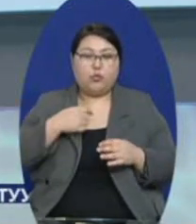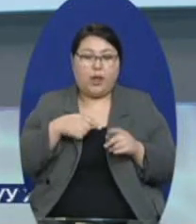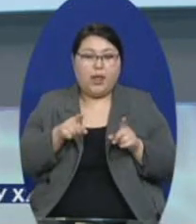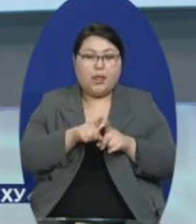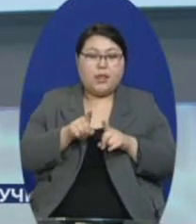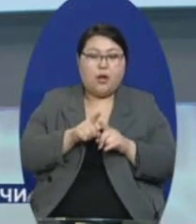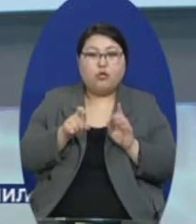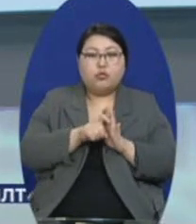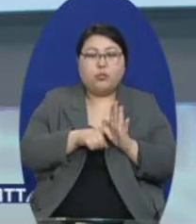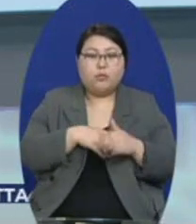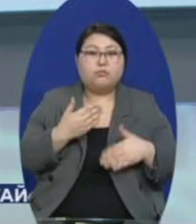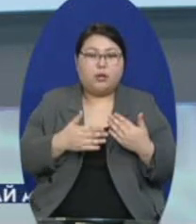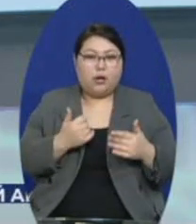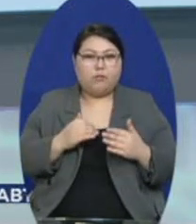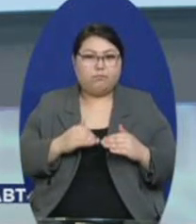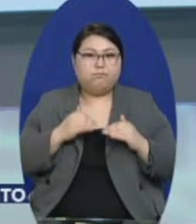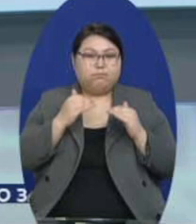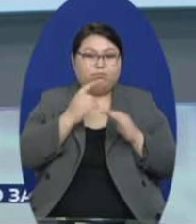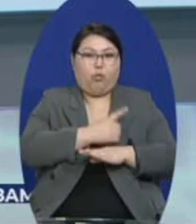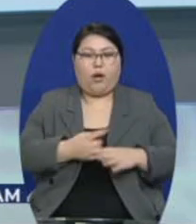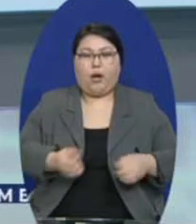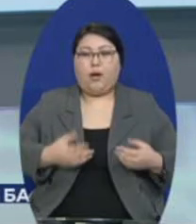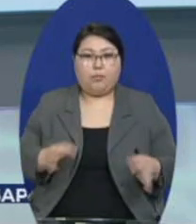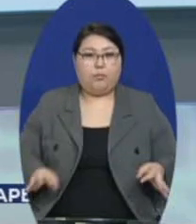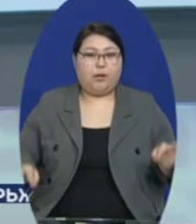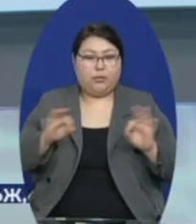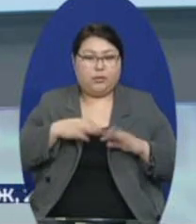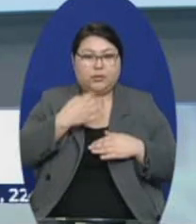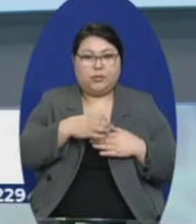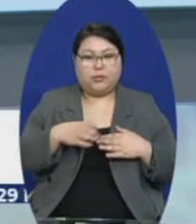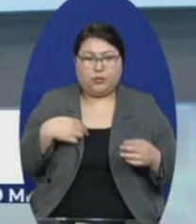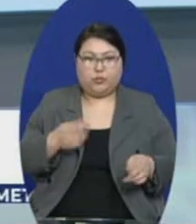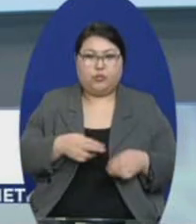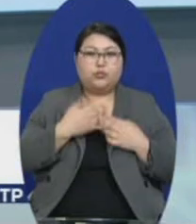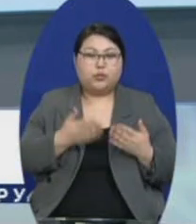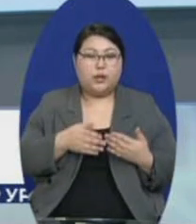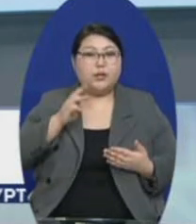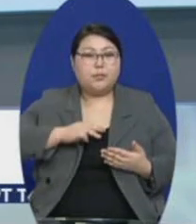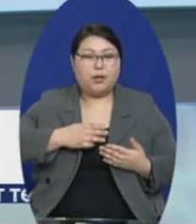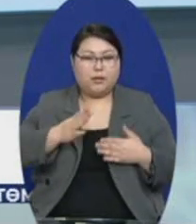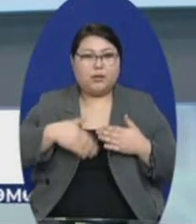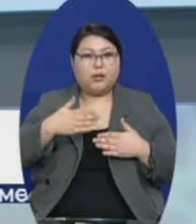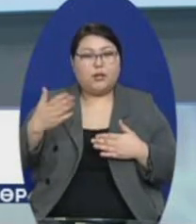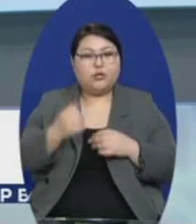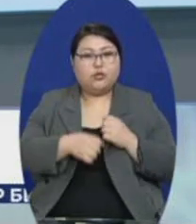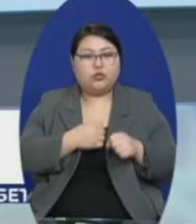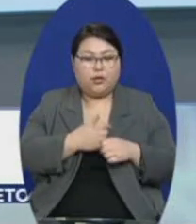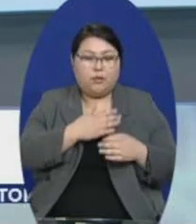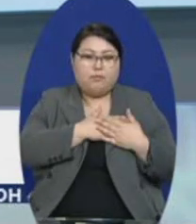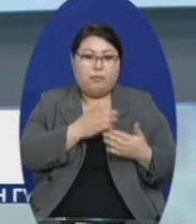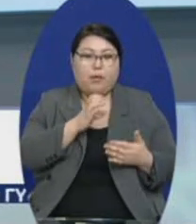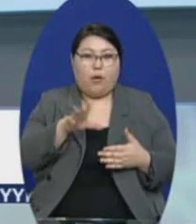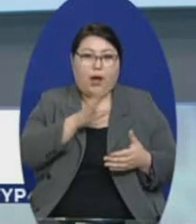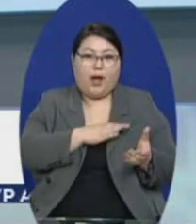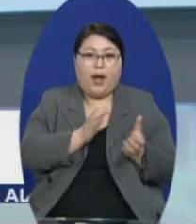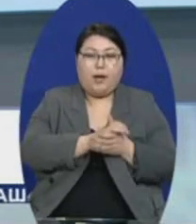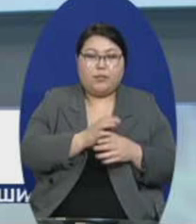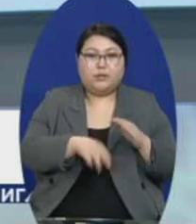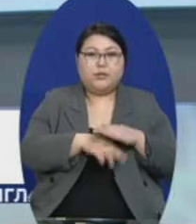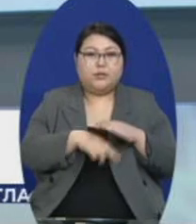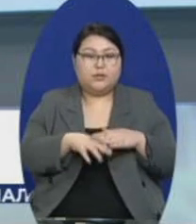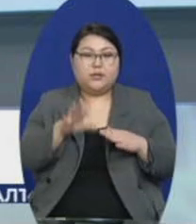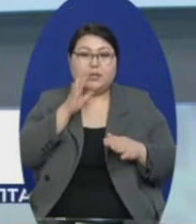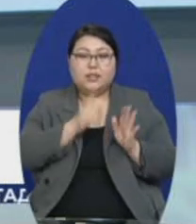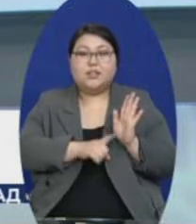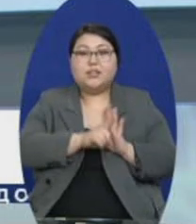хөтөлбөрүүдийг хэрэгжүүлснээс болж ахиц үр дүн гараагүй гэж салбарынхан дүгнэж байна. Тиймээс эрэгчлүүдэд донор байгууллагуудтай хамтран цэцэрлэгийн